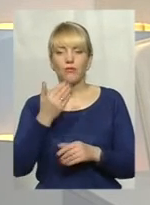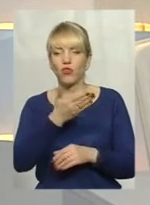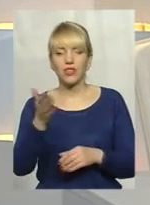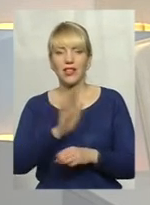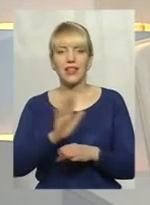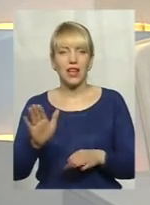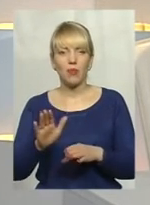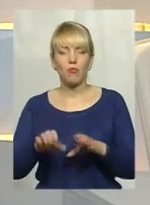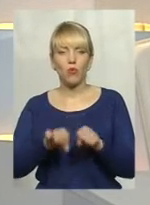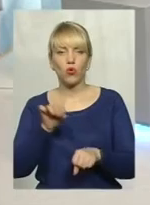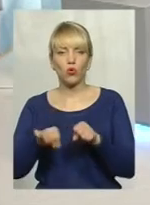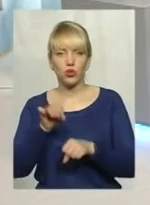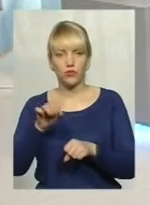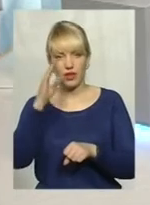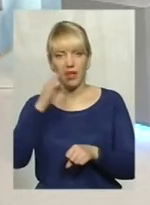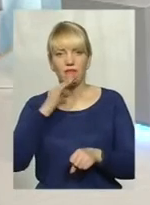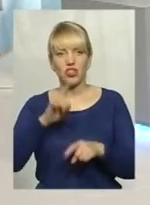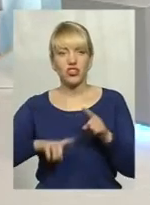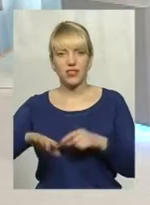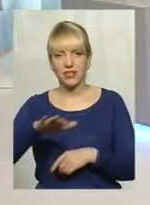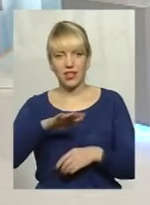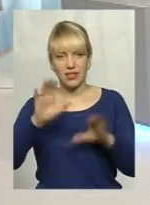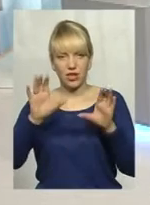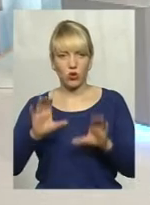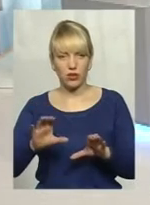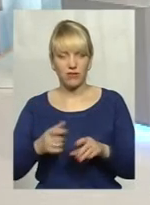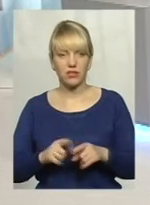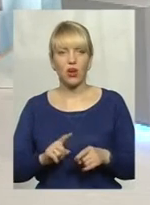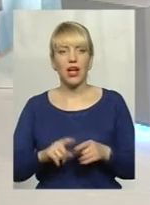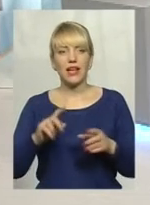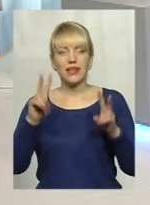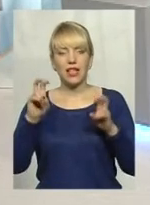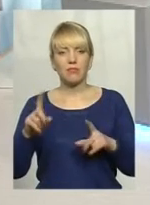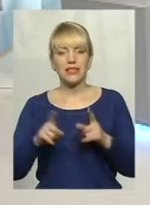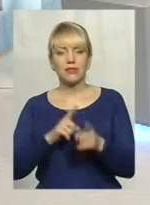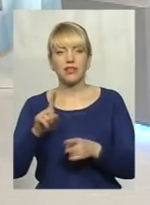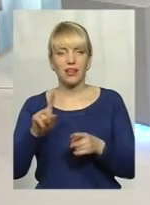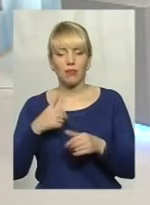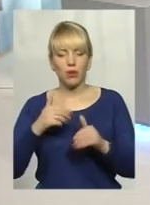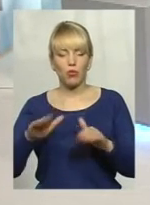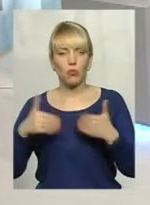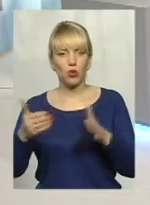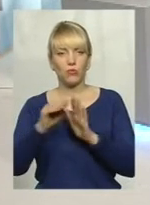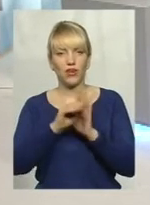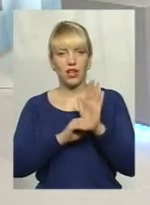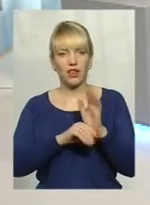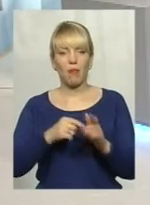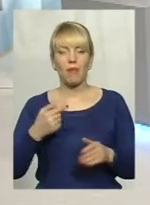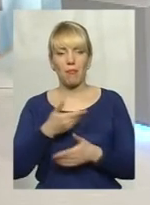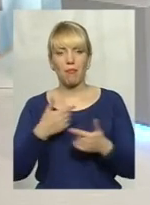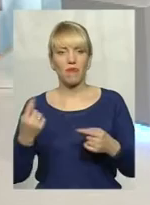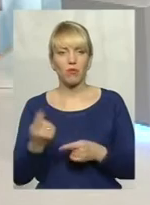порушували вітчизняне законодавство? Тими змінами, які ми пропонуємо в регламент, ми в першу